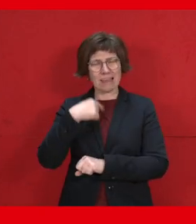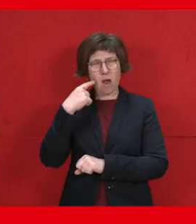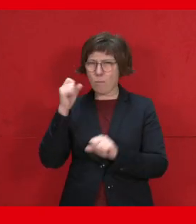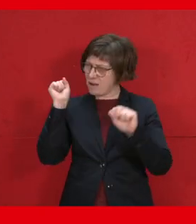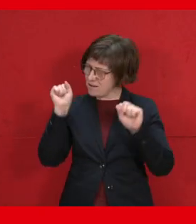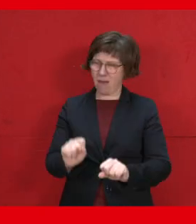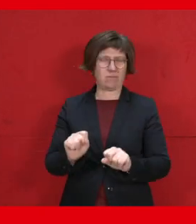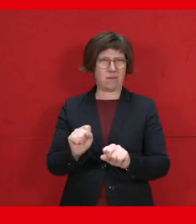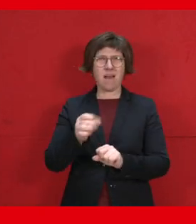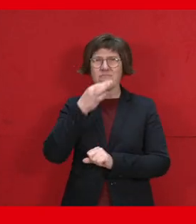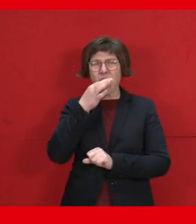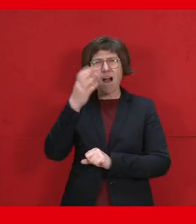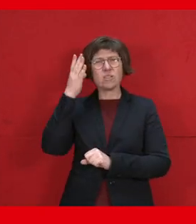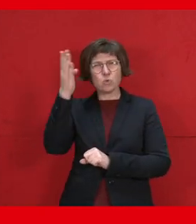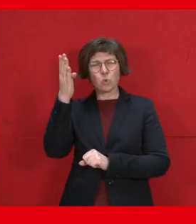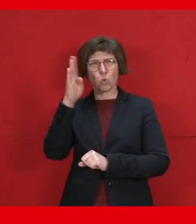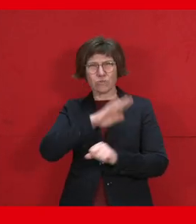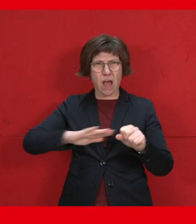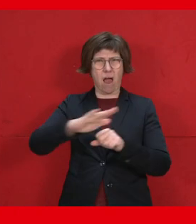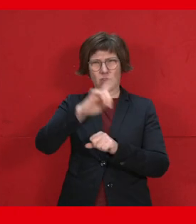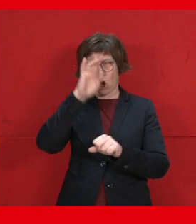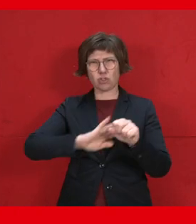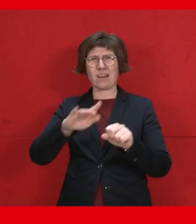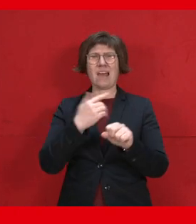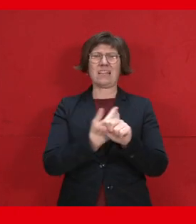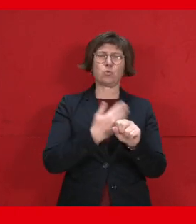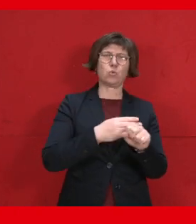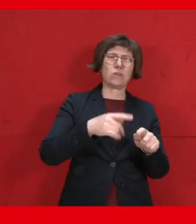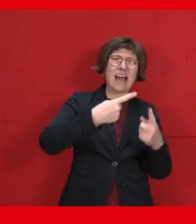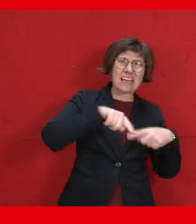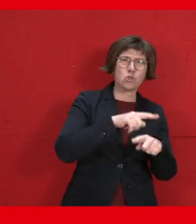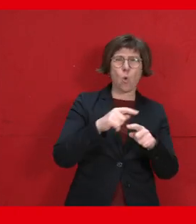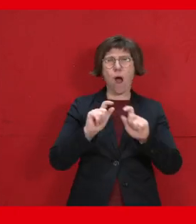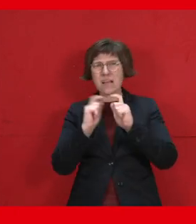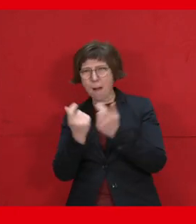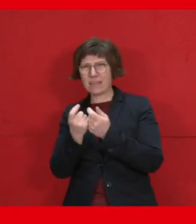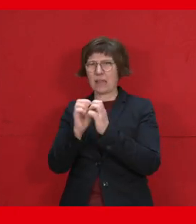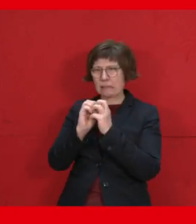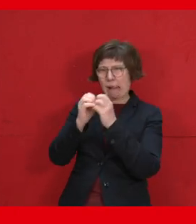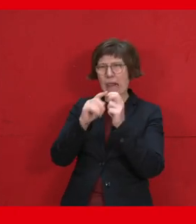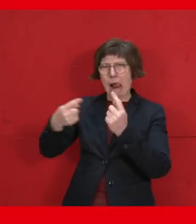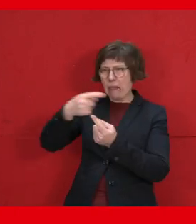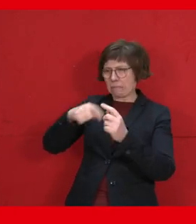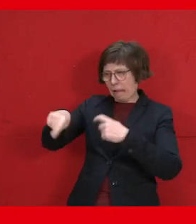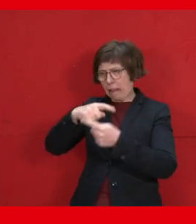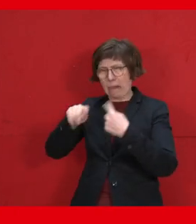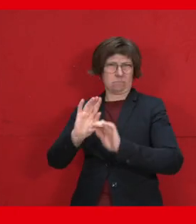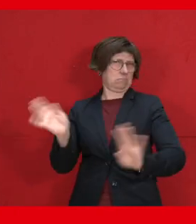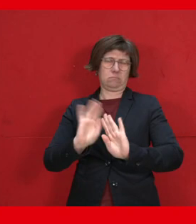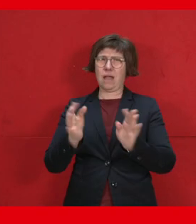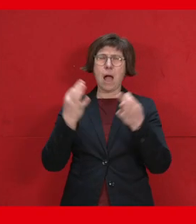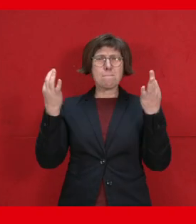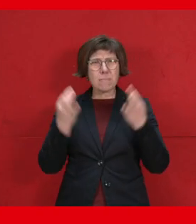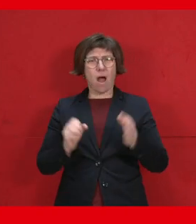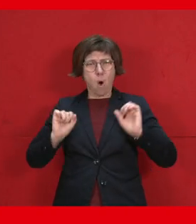dass die Frage der Zukunft unseres Landes nicht irgendwie in Ressorts von Kabinetten irgendwo verhandelt werden kann, sondern eine Anstrengung